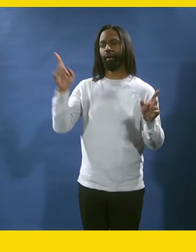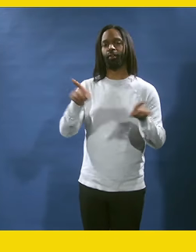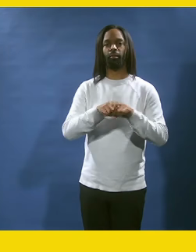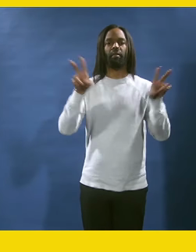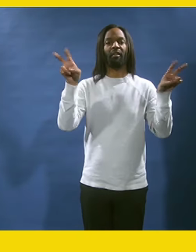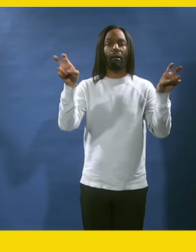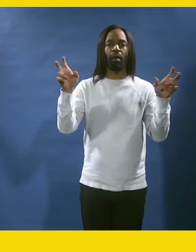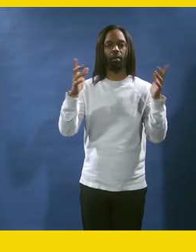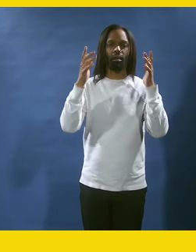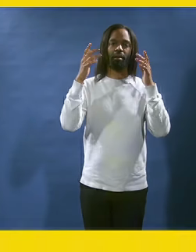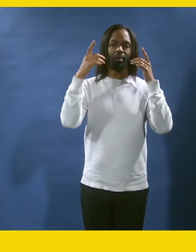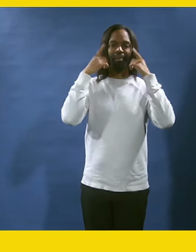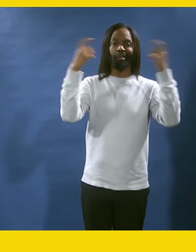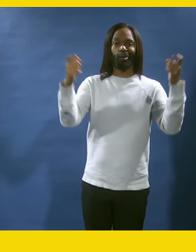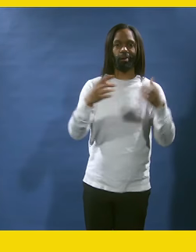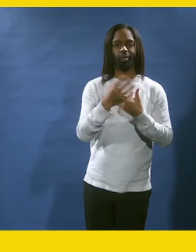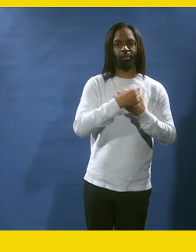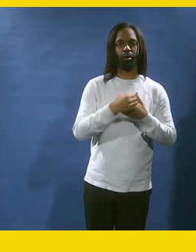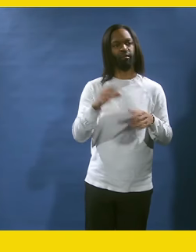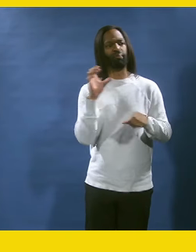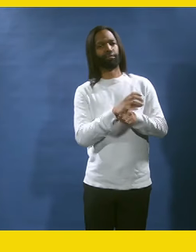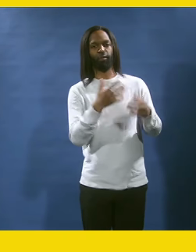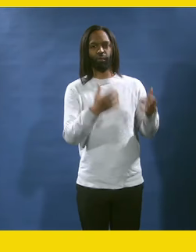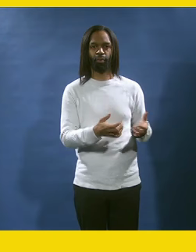que contre le patriarcat.